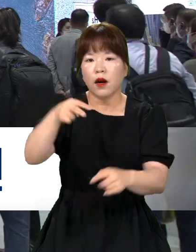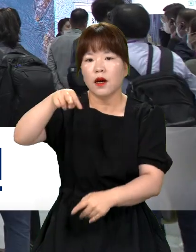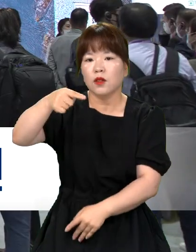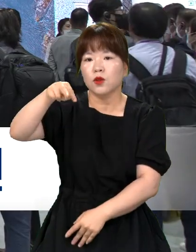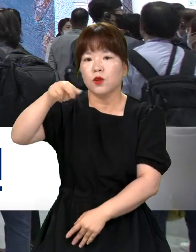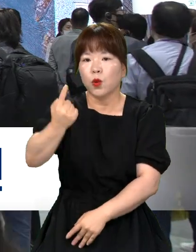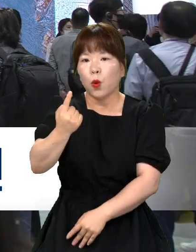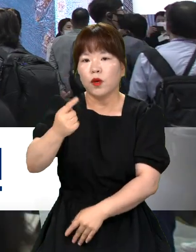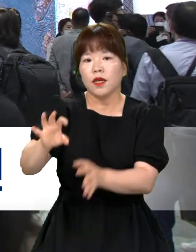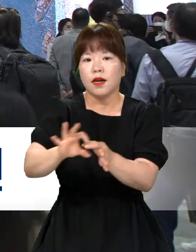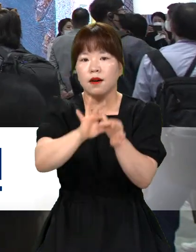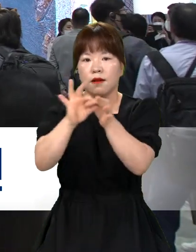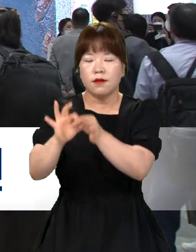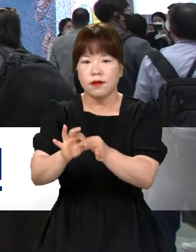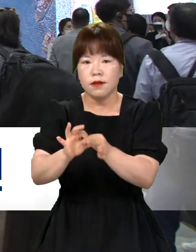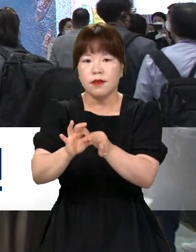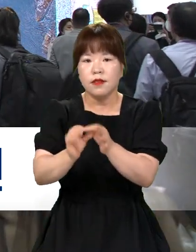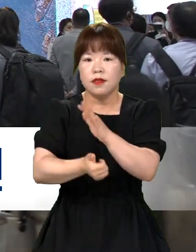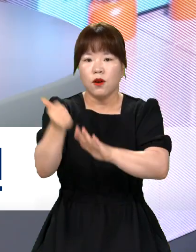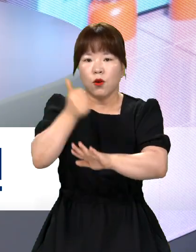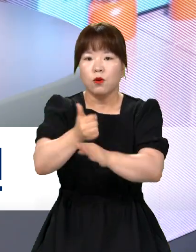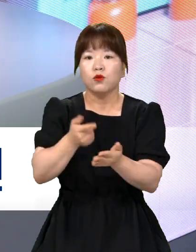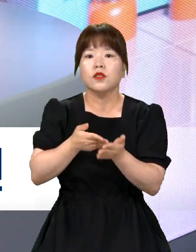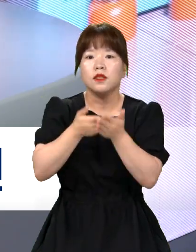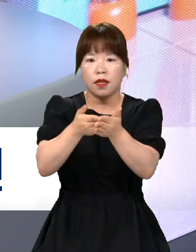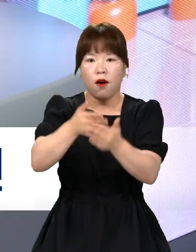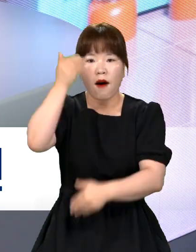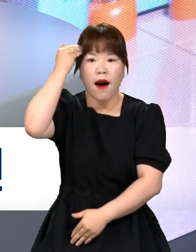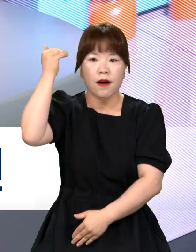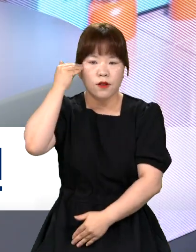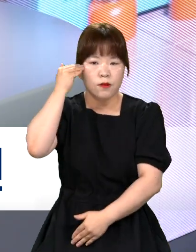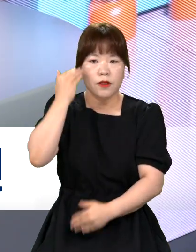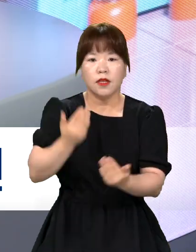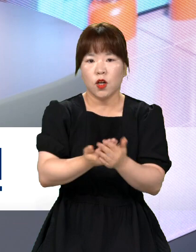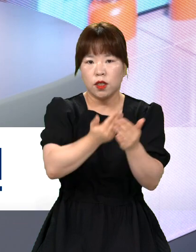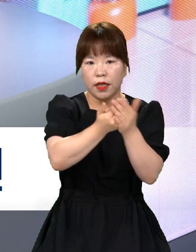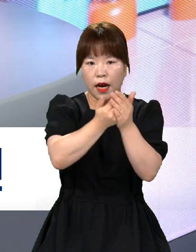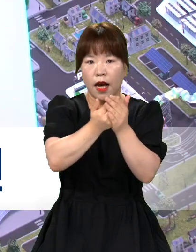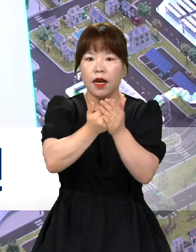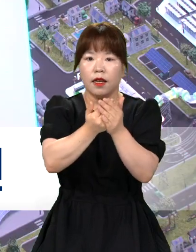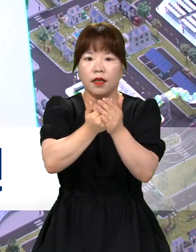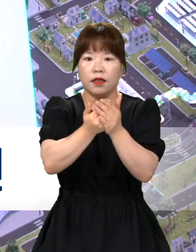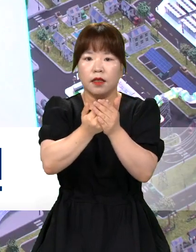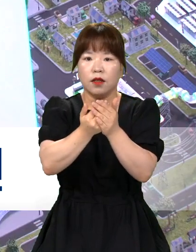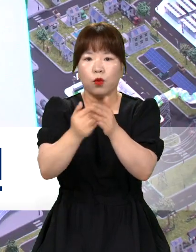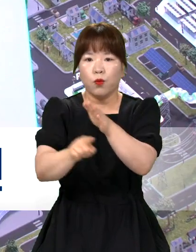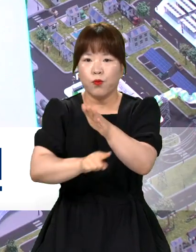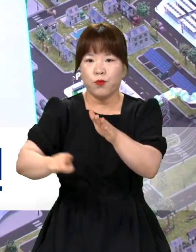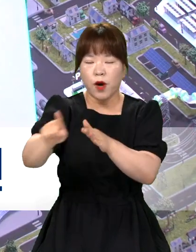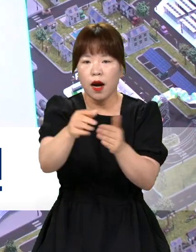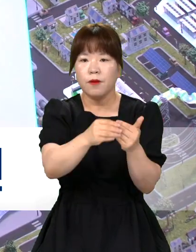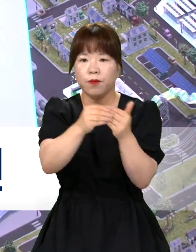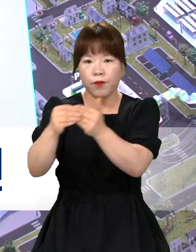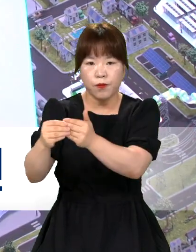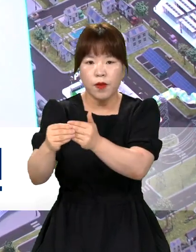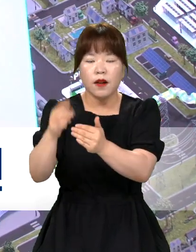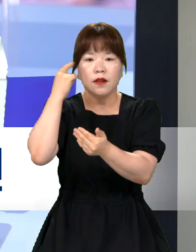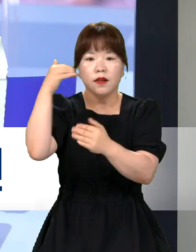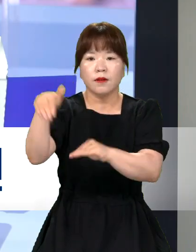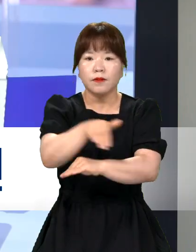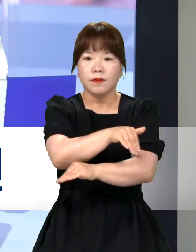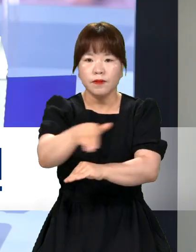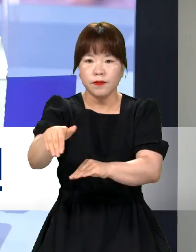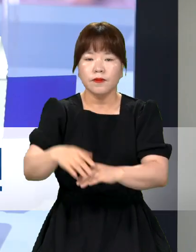수소 클러스터를 성공적으로 추진해 대한민국의 혁신 성장과 글로벌 초격차 초인류강국